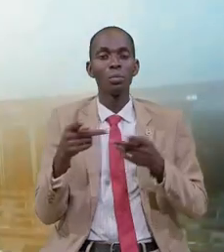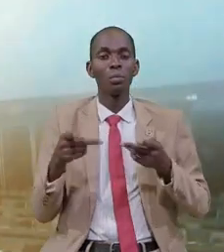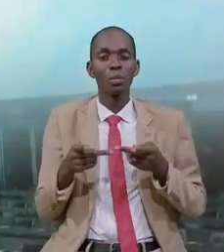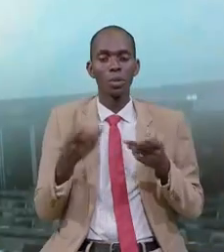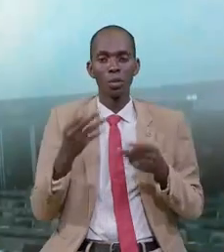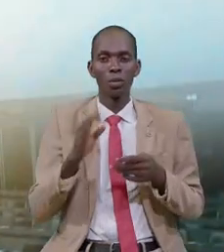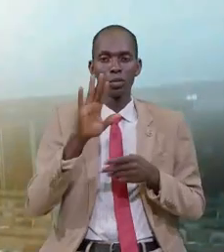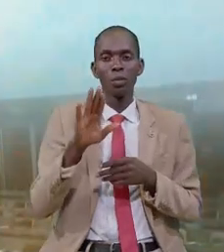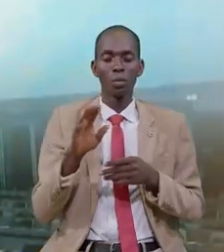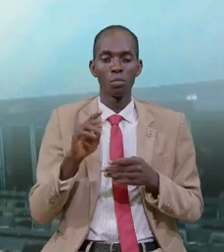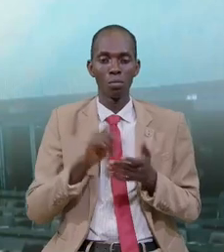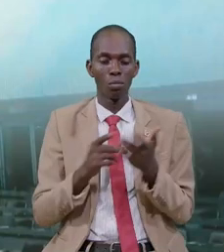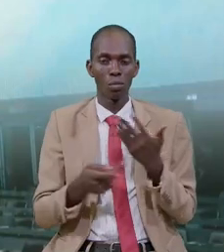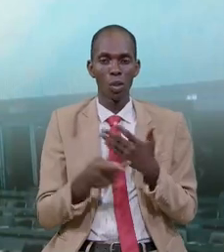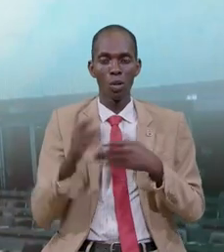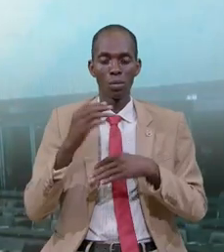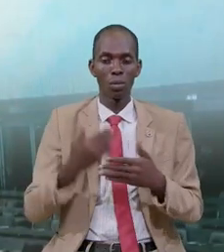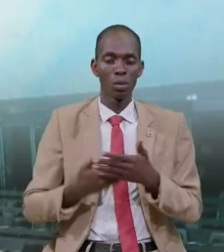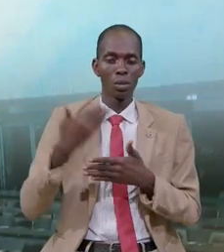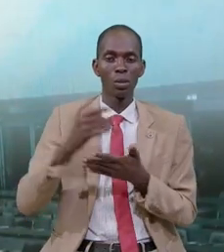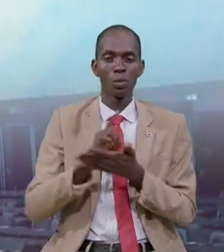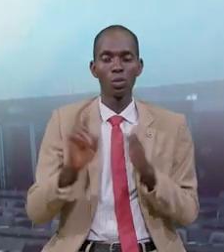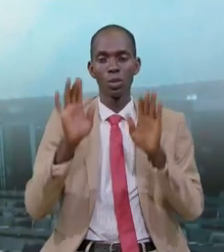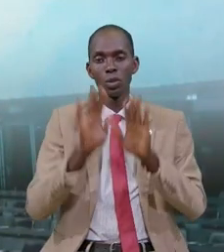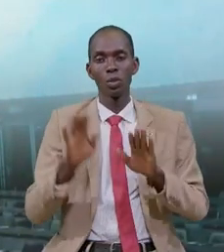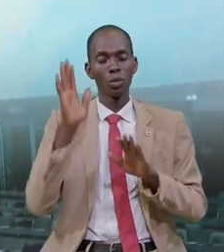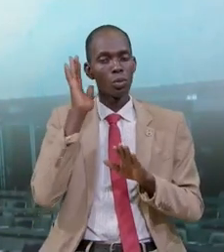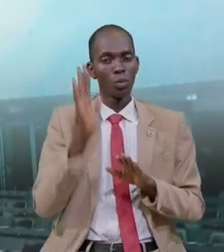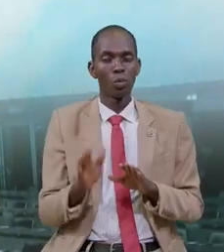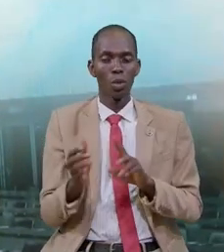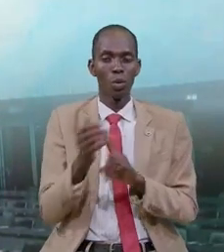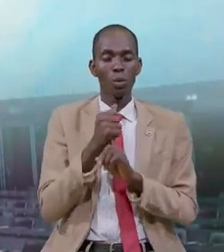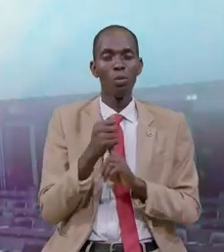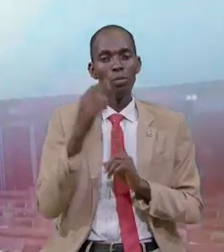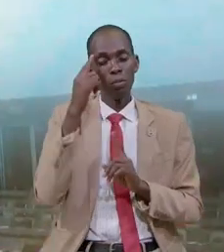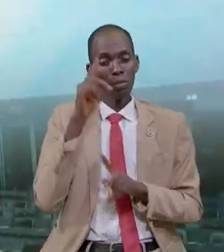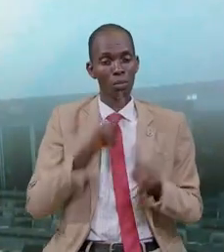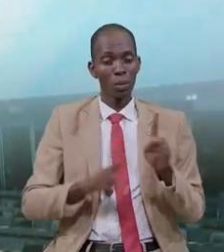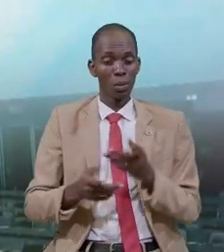pour les détails de ce programme.